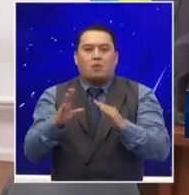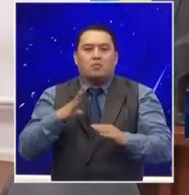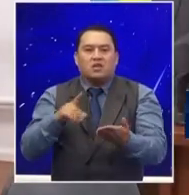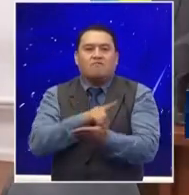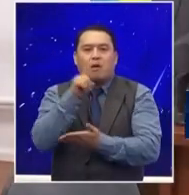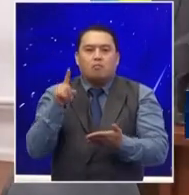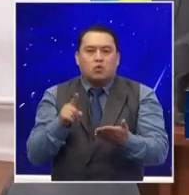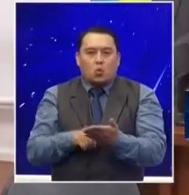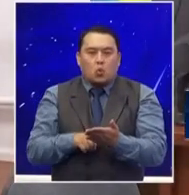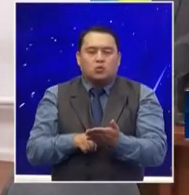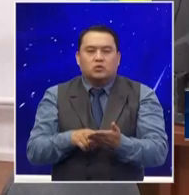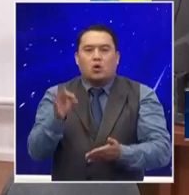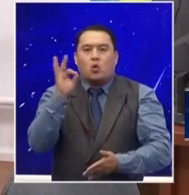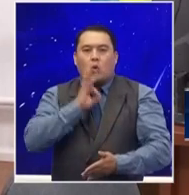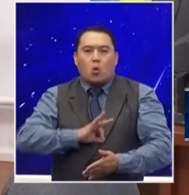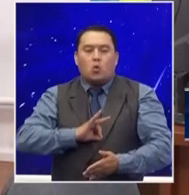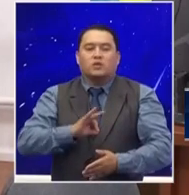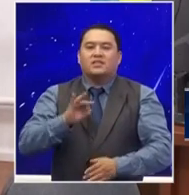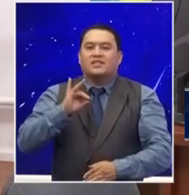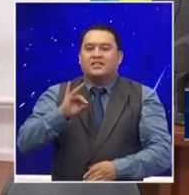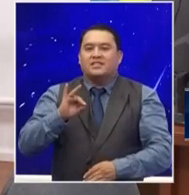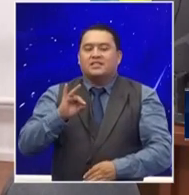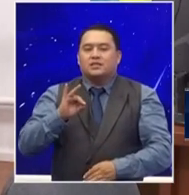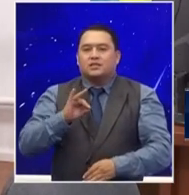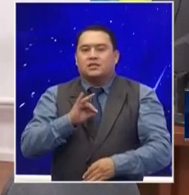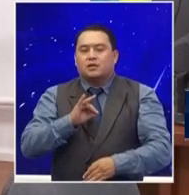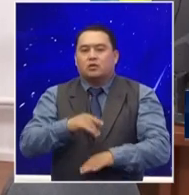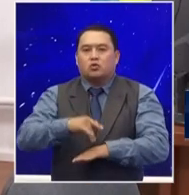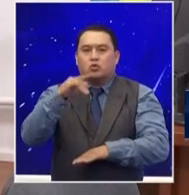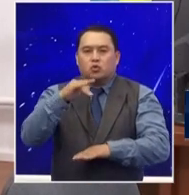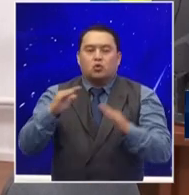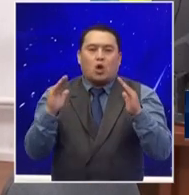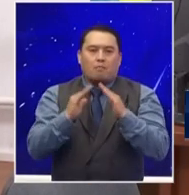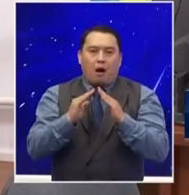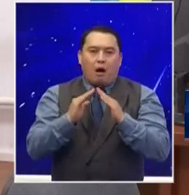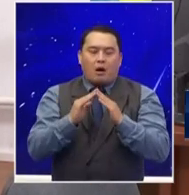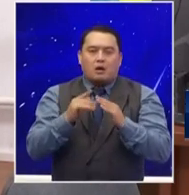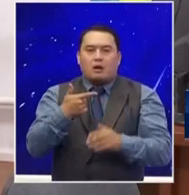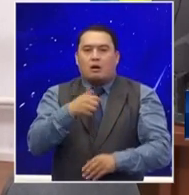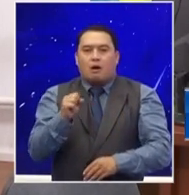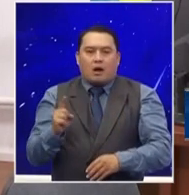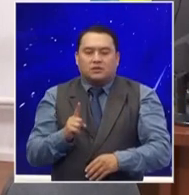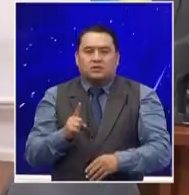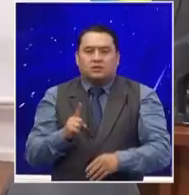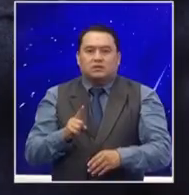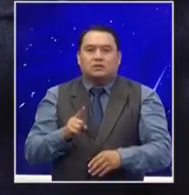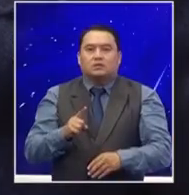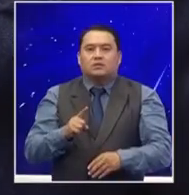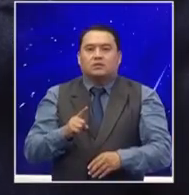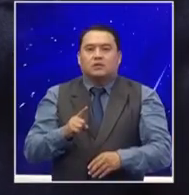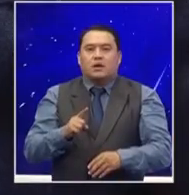поднят вопрос использования в многоэтажных жилых домах газовых баллонов с сжиженным